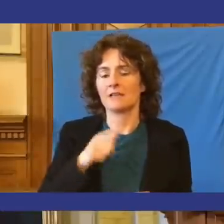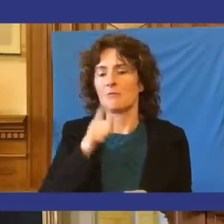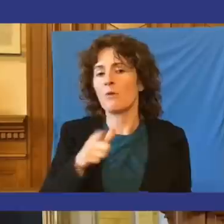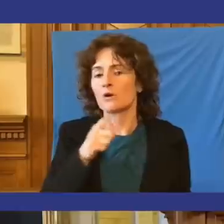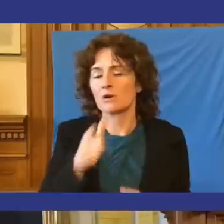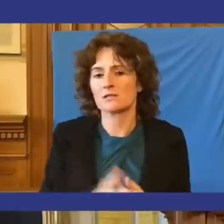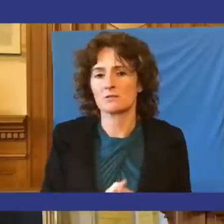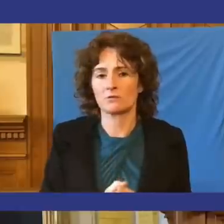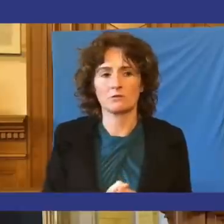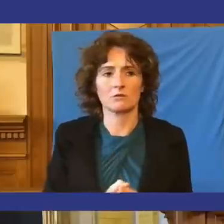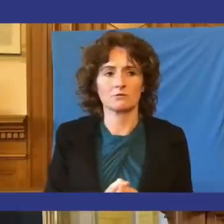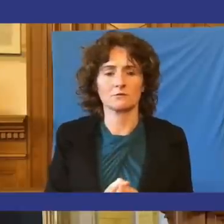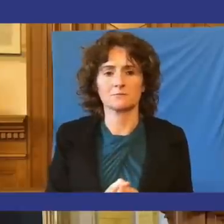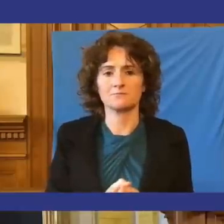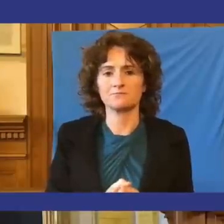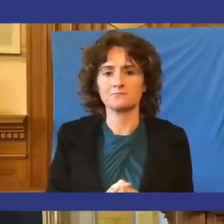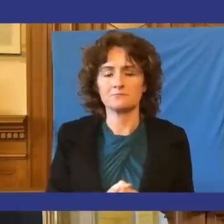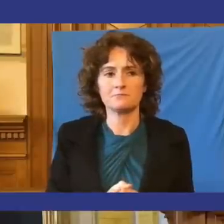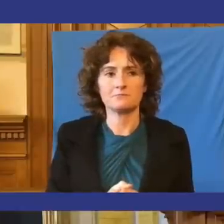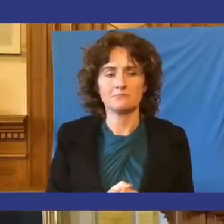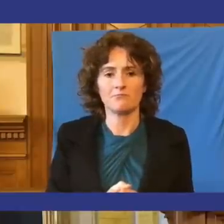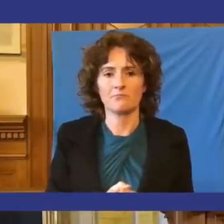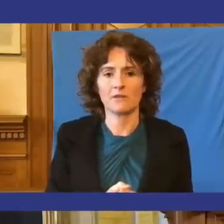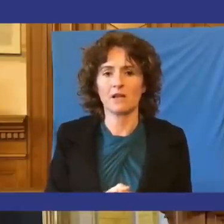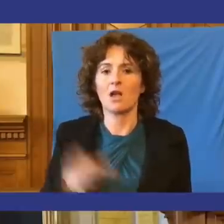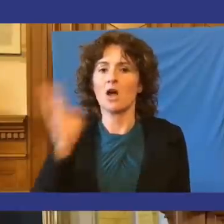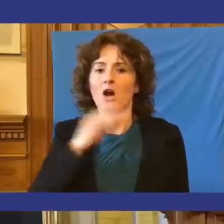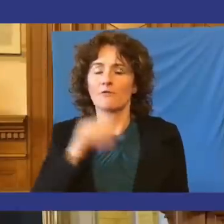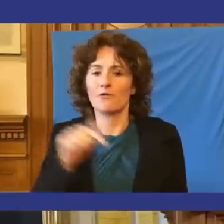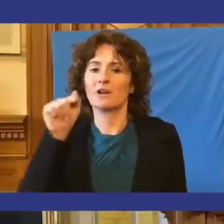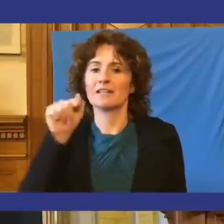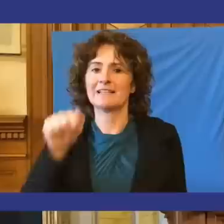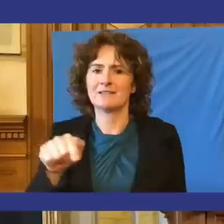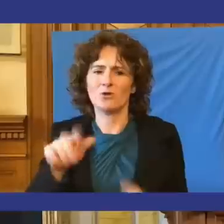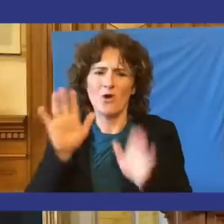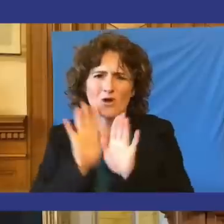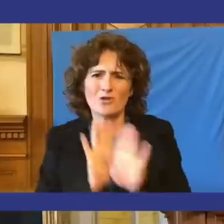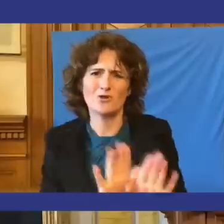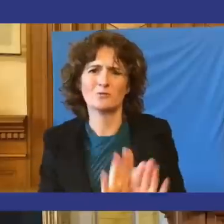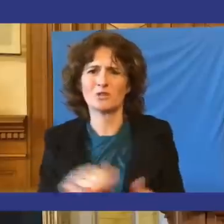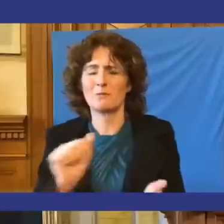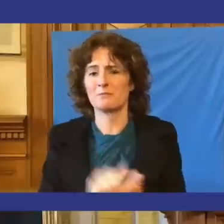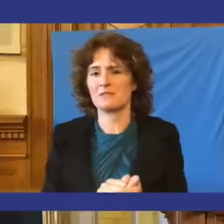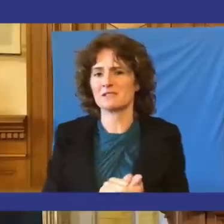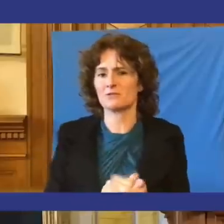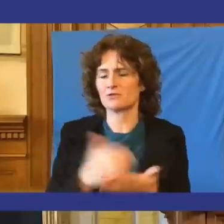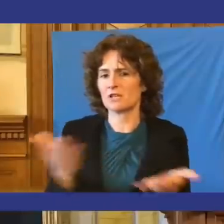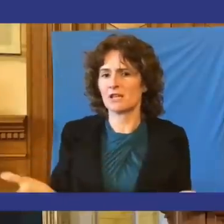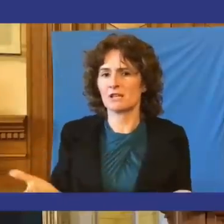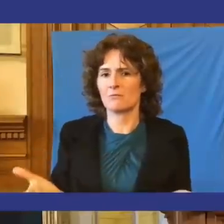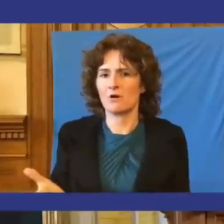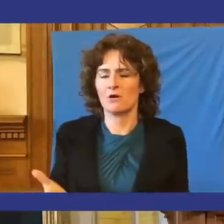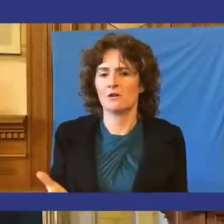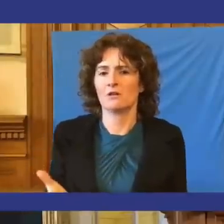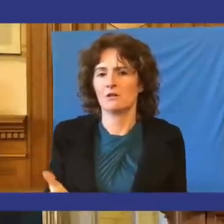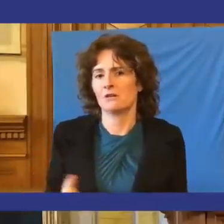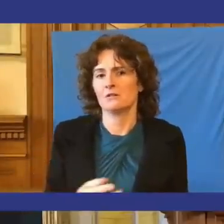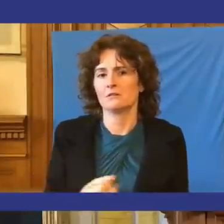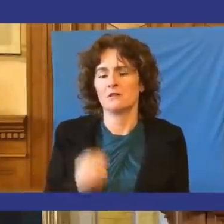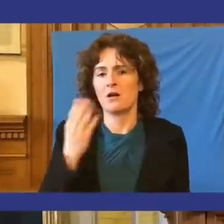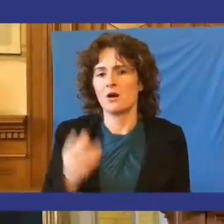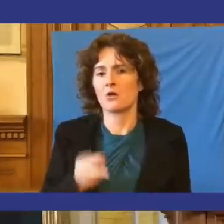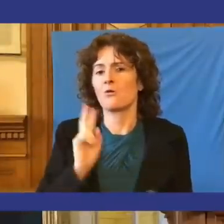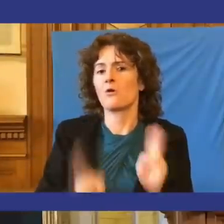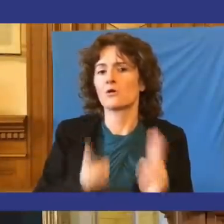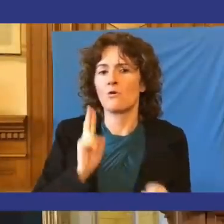Az a lényeg, hogy ezt a... De most a hölgyet, a Fannit ön nyomta be a bizottságba, vagy nem? Dehogy nyomtam be, most akkor mondtam el. Hogy került a bizottságba? Bocsánat, így